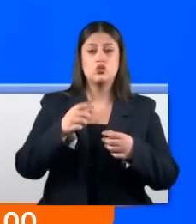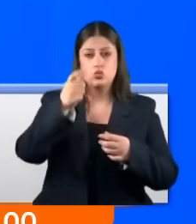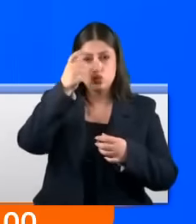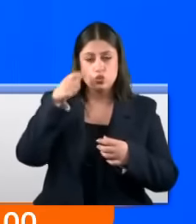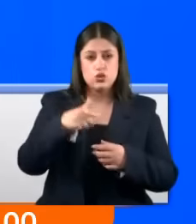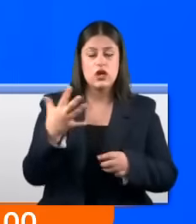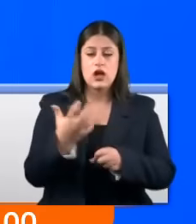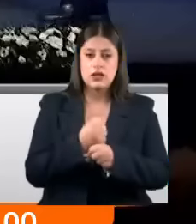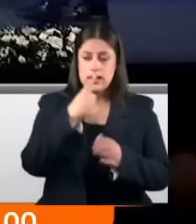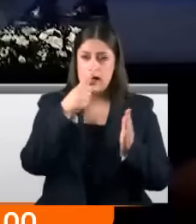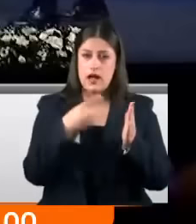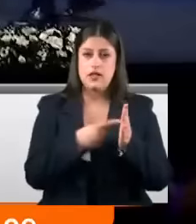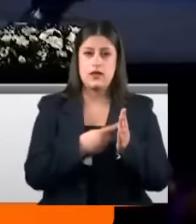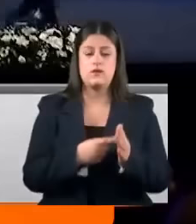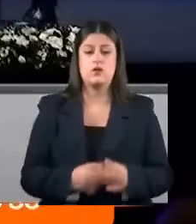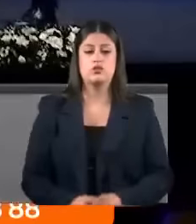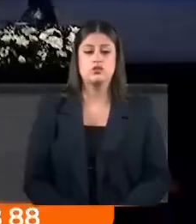kazandırmayı hedefliyoruz.